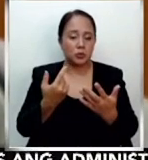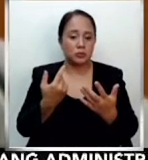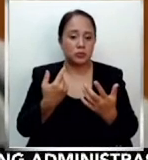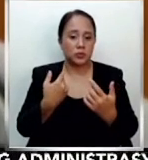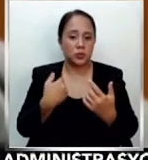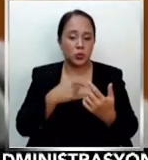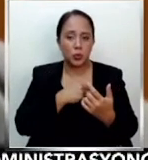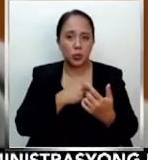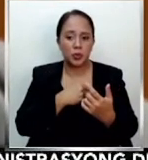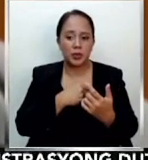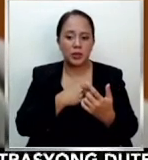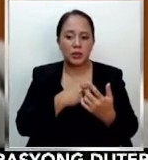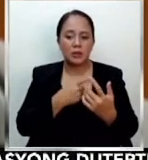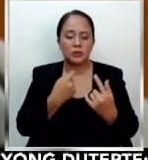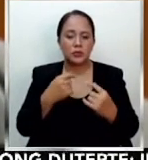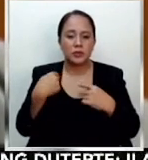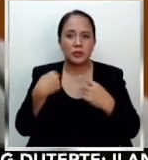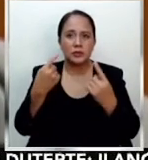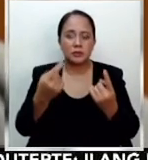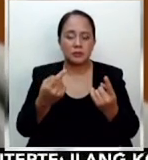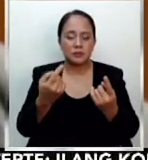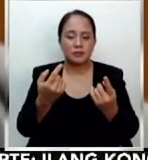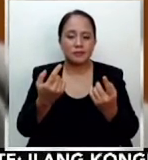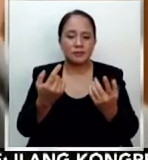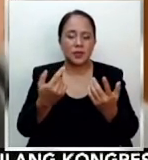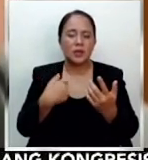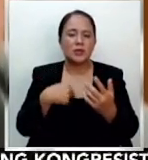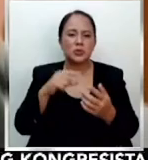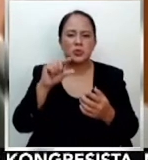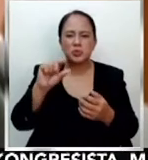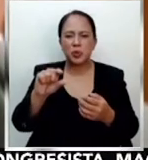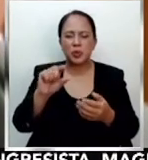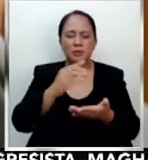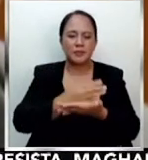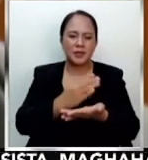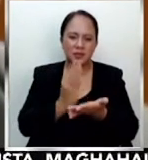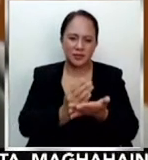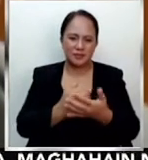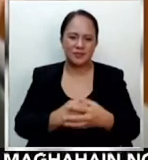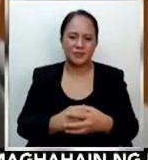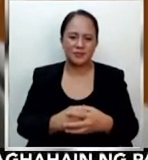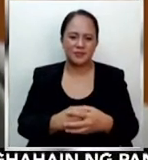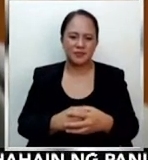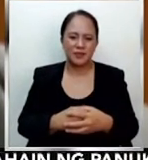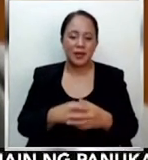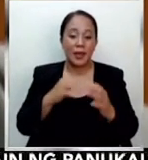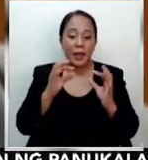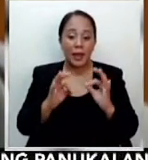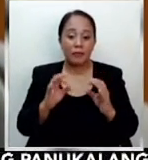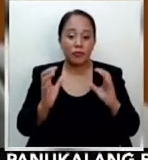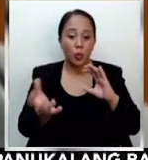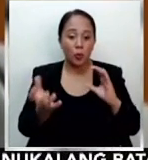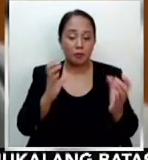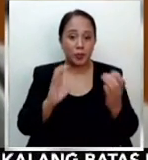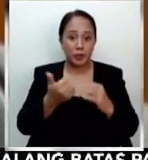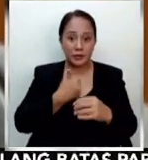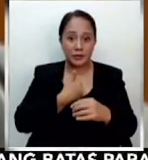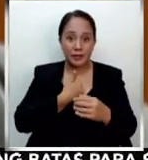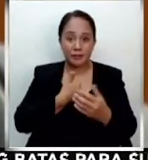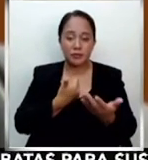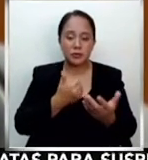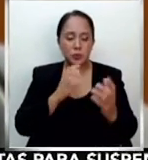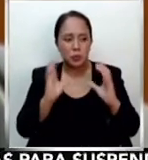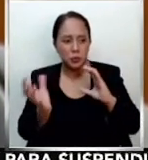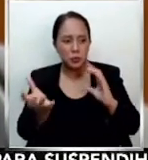what we have been also saying from the DA side is that napakaliit kasi ng budget eh. If we compare ourselves to